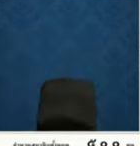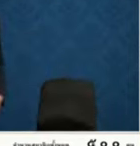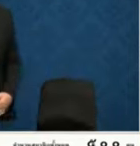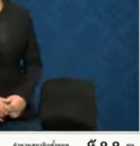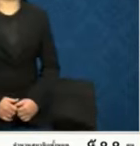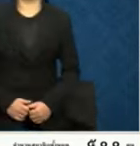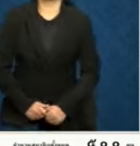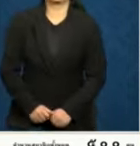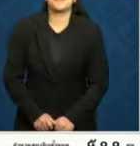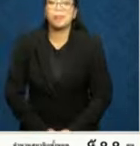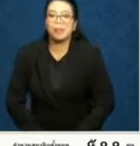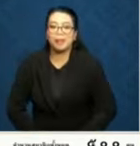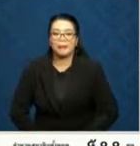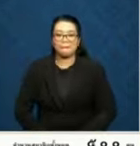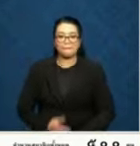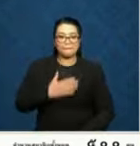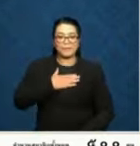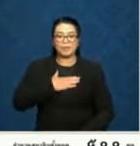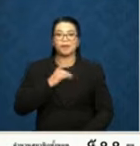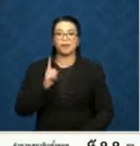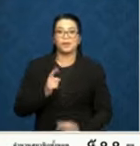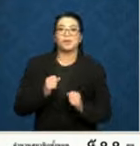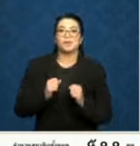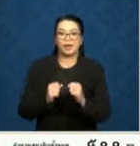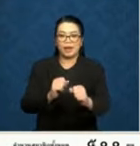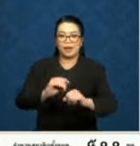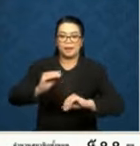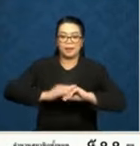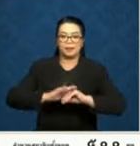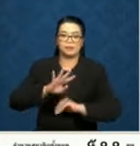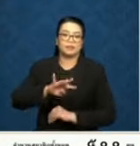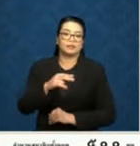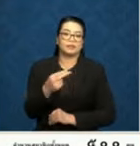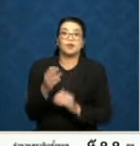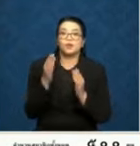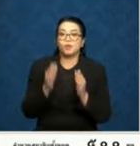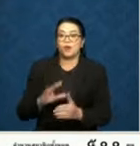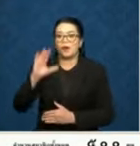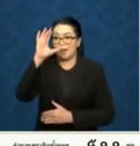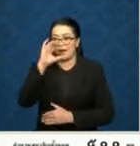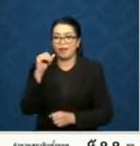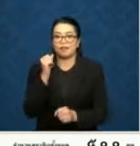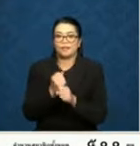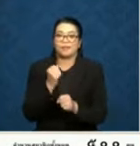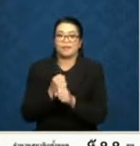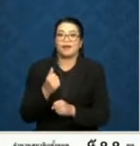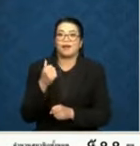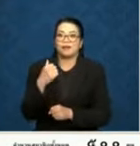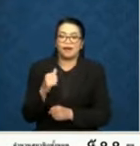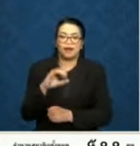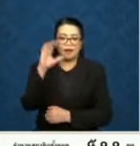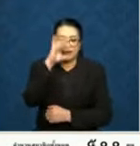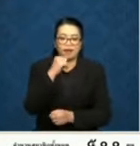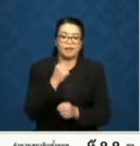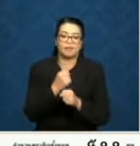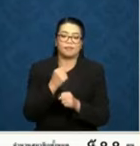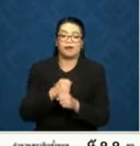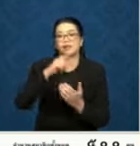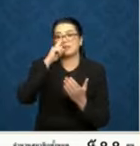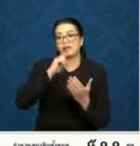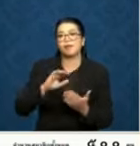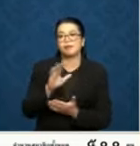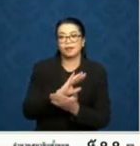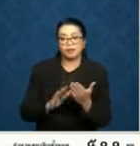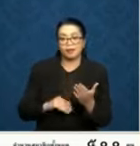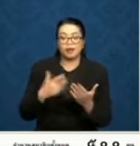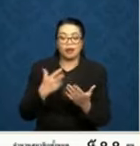จะต้องพยายามทำให้ได้อีก 40,000 คนเพรฉะนั้นการที่จะหางานในประเทศ และ